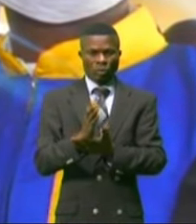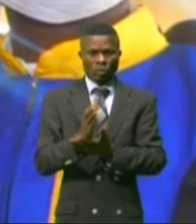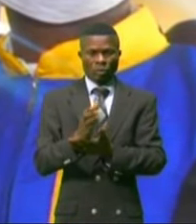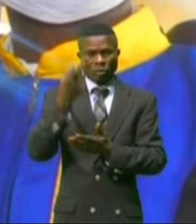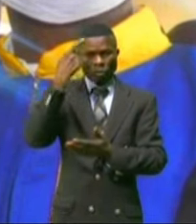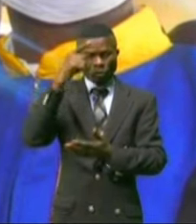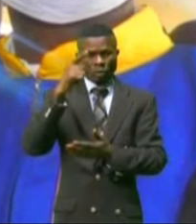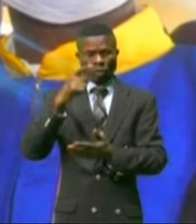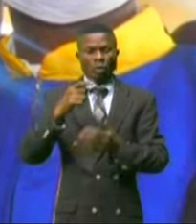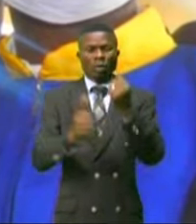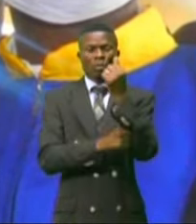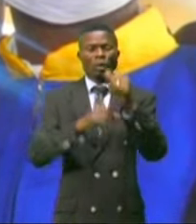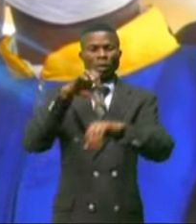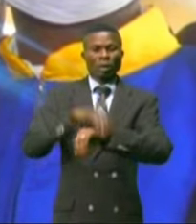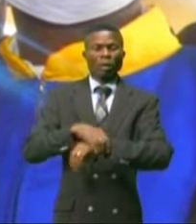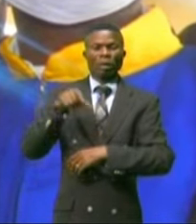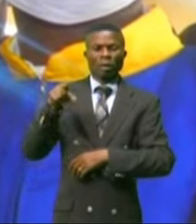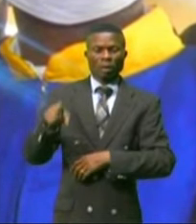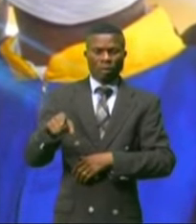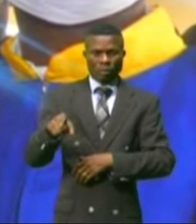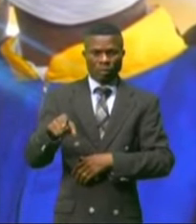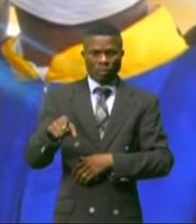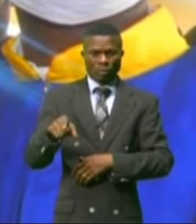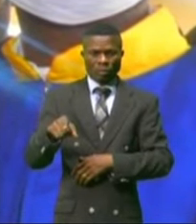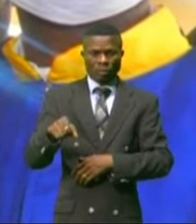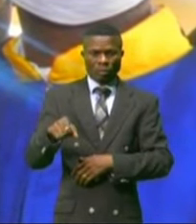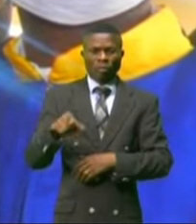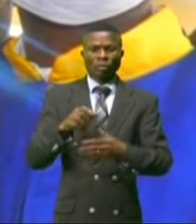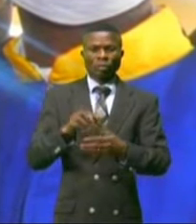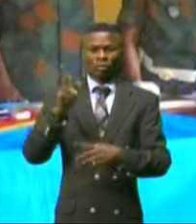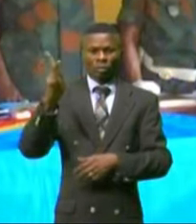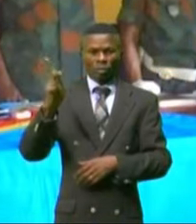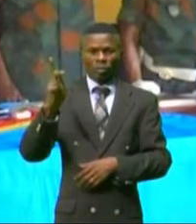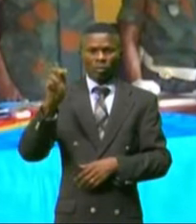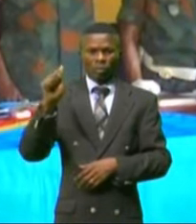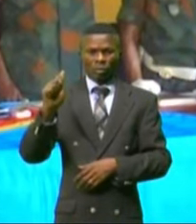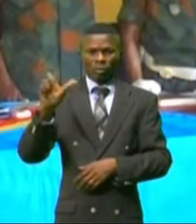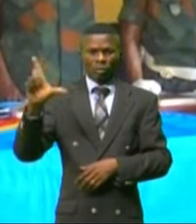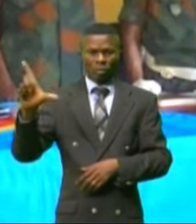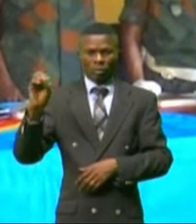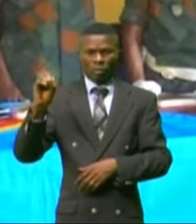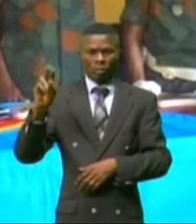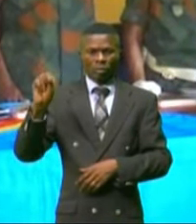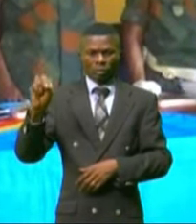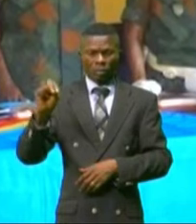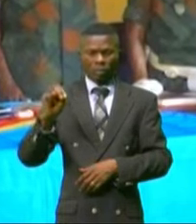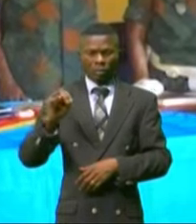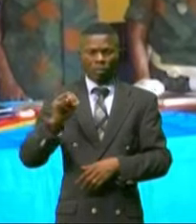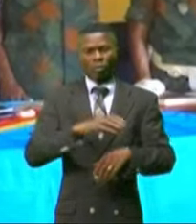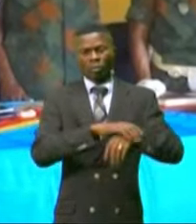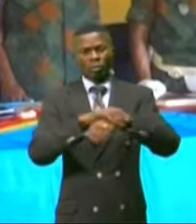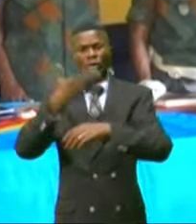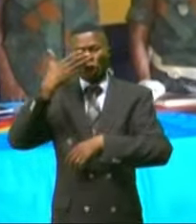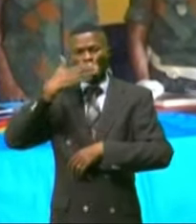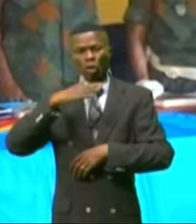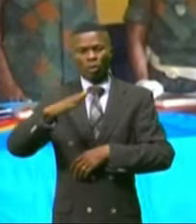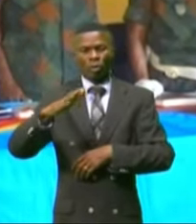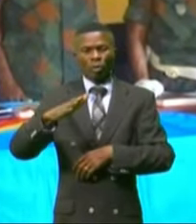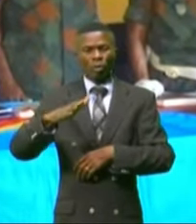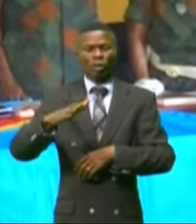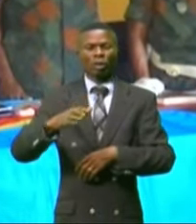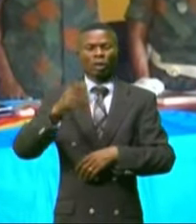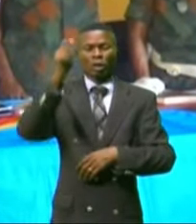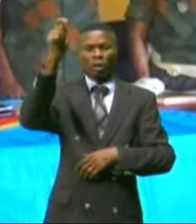que le prévenu Salomon Idi Kalonda Della soit soigné à l'une des formations